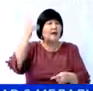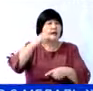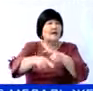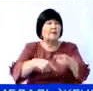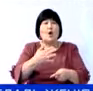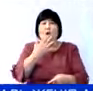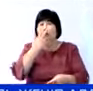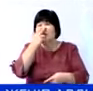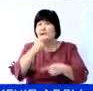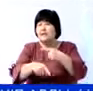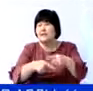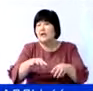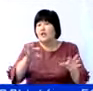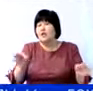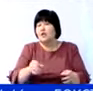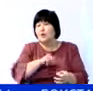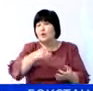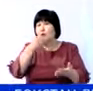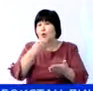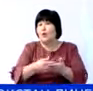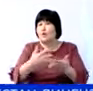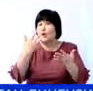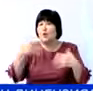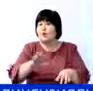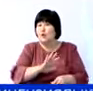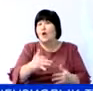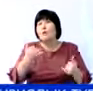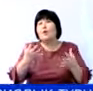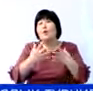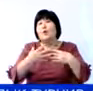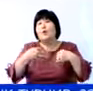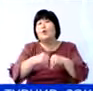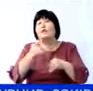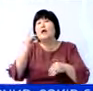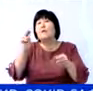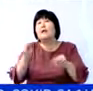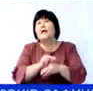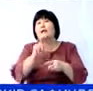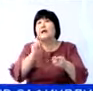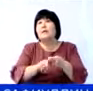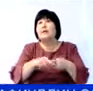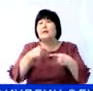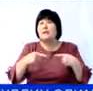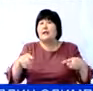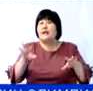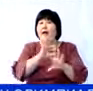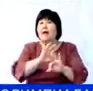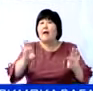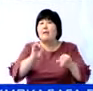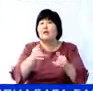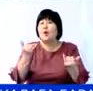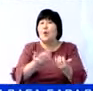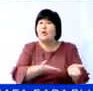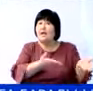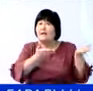ұлттық салт-дәстүрлеріміз еш уақытта өзінің құндылығын жоймайды. Бүгінгі отбасы құндылығы бала тәрбиесіне байланысты үлкен келелі әңгімелер айтылды, қонақтар